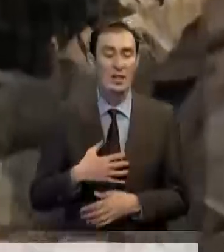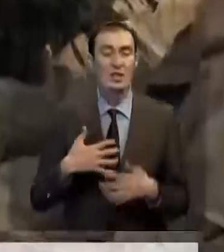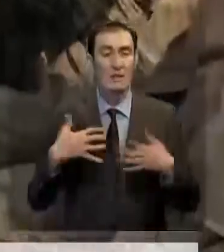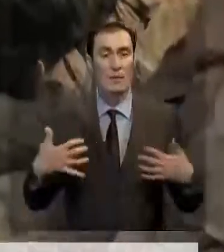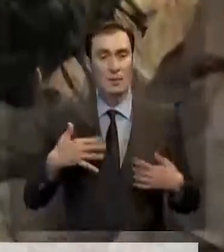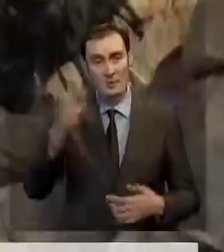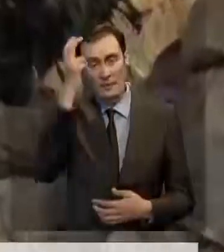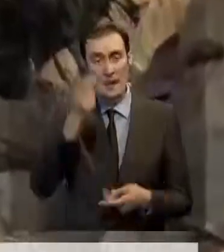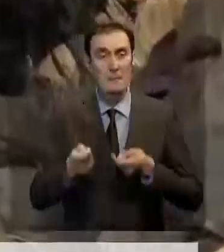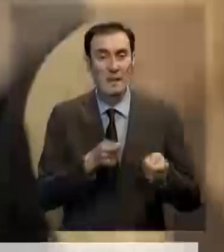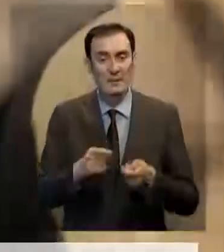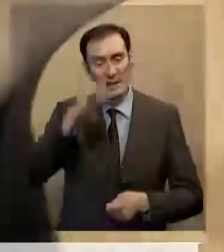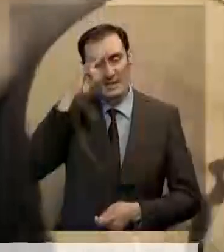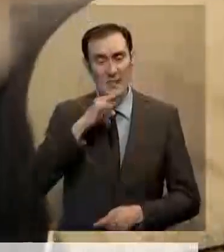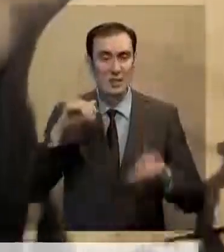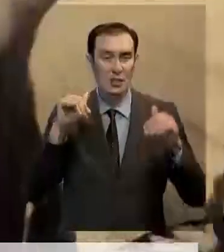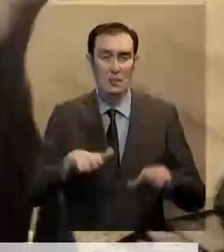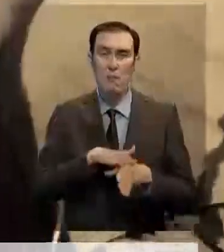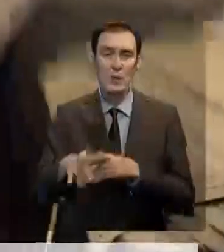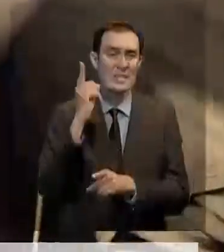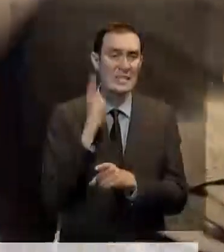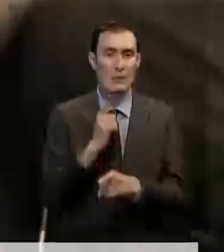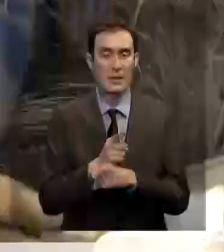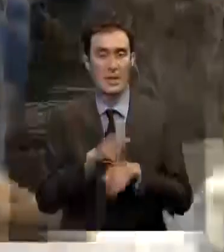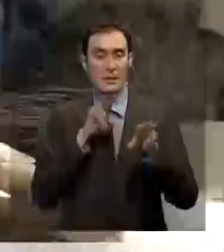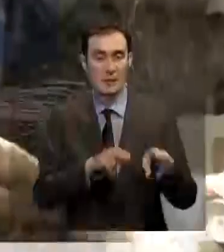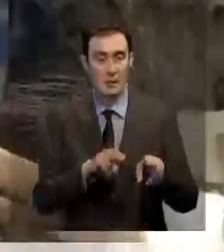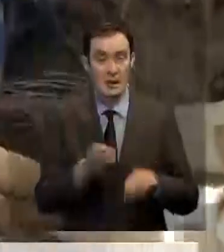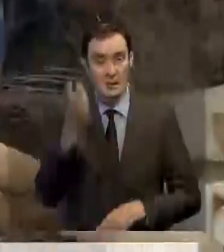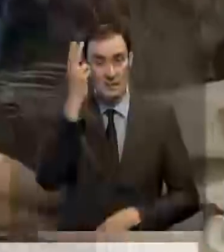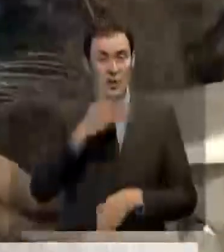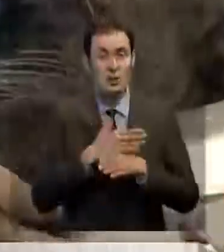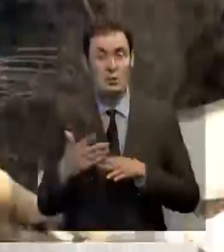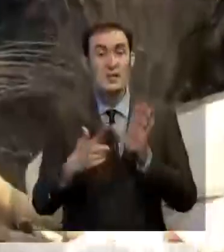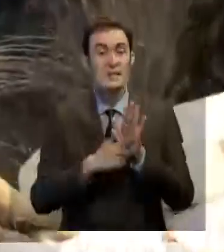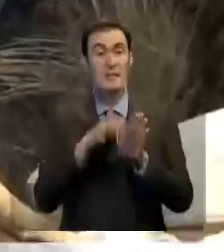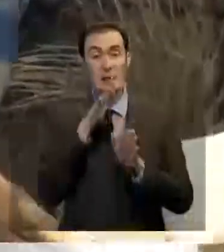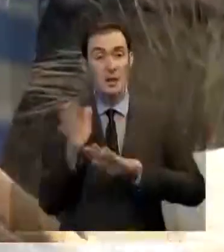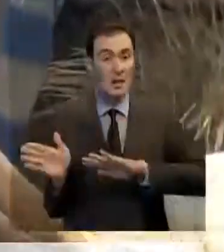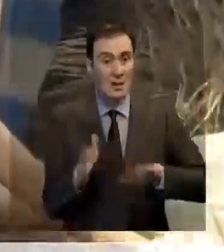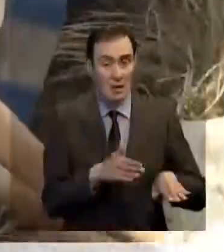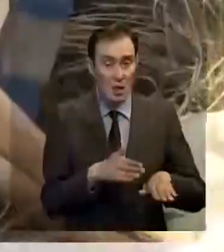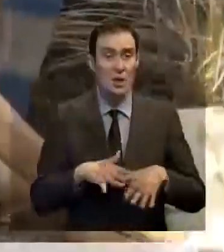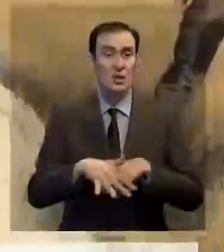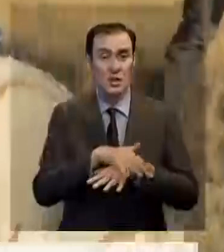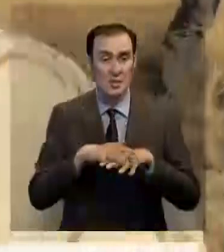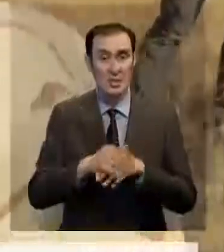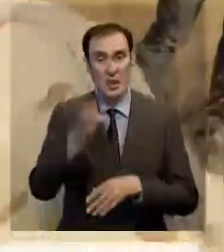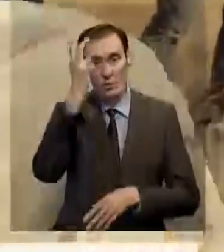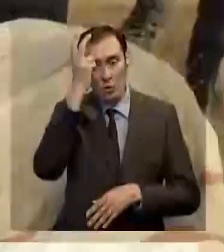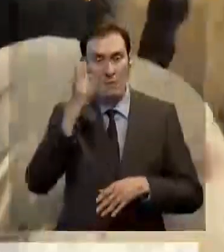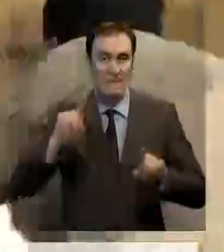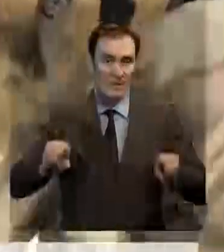животное правительство казахстана ввело тотальный запрет на их отстрел спустя 7 лет численность степной антилопы